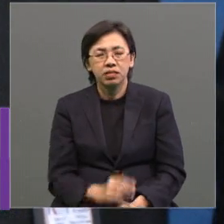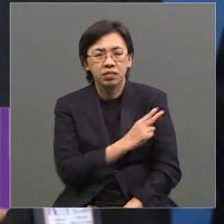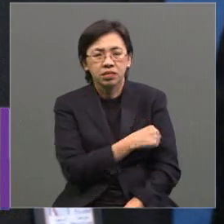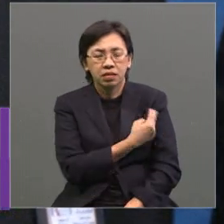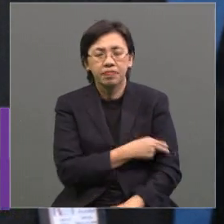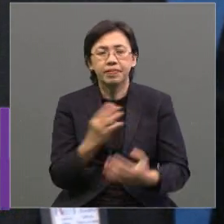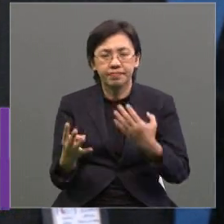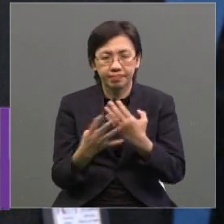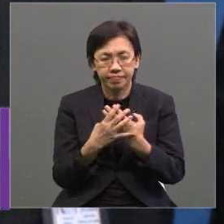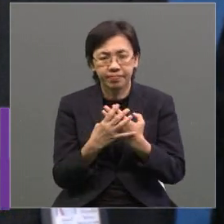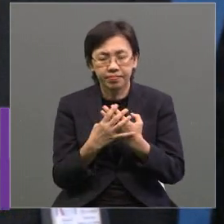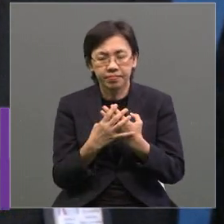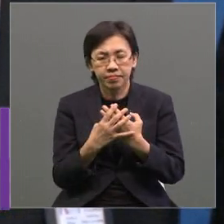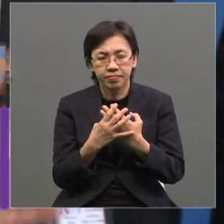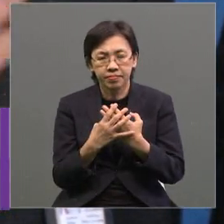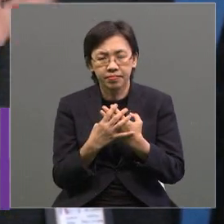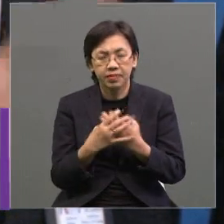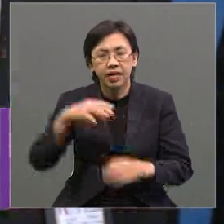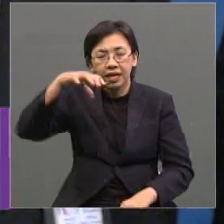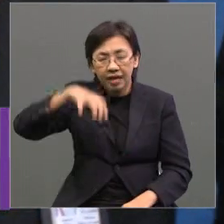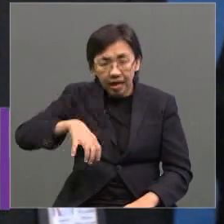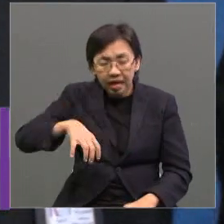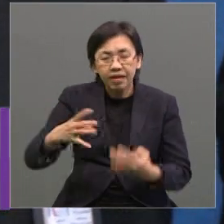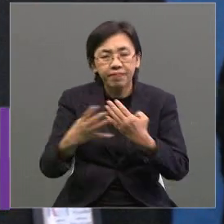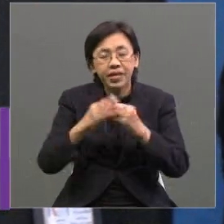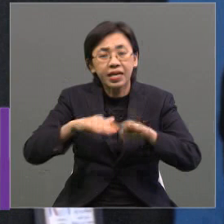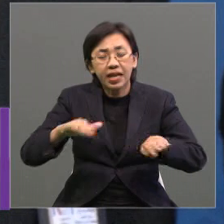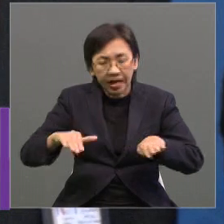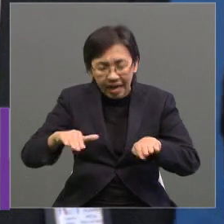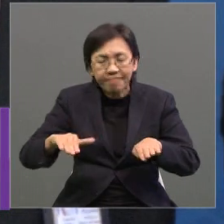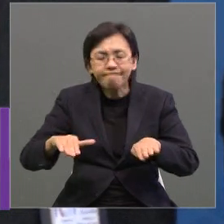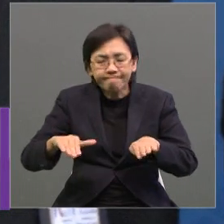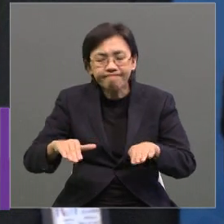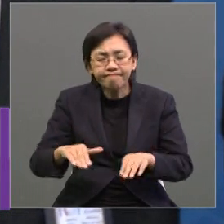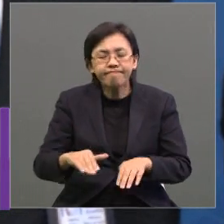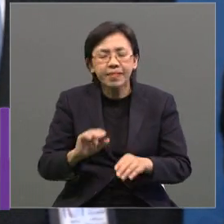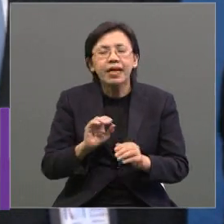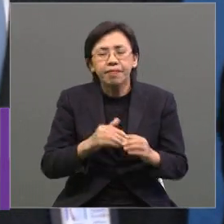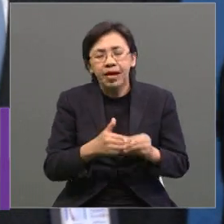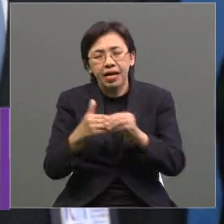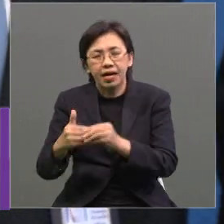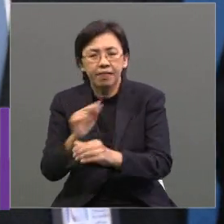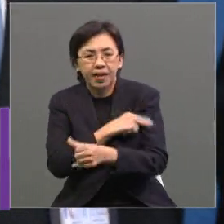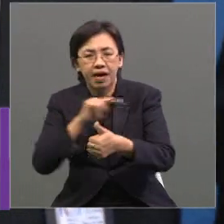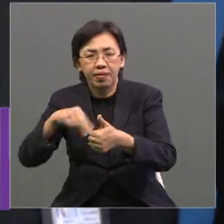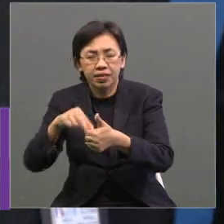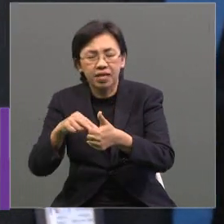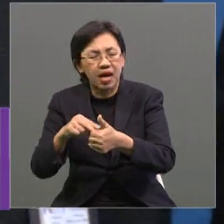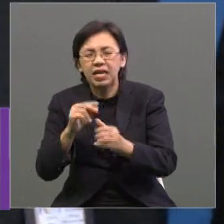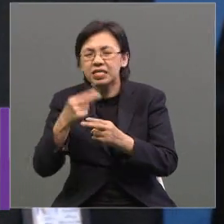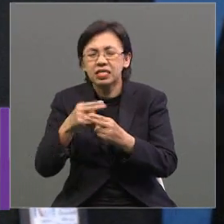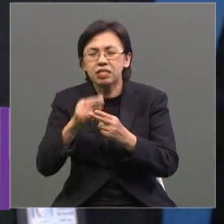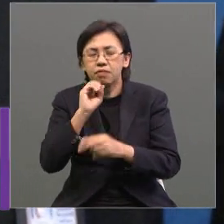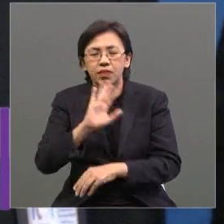ก็ทางสถานพินิจก็ส่งไปรักษาซึ่งก็เป็นโรงพยาบาลผมไม่เปิดเผยชื่อแล้วกันนะฮะแล้วก็